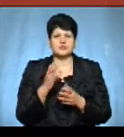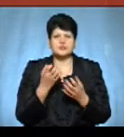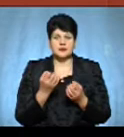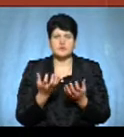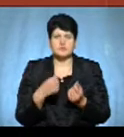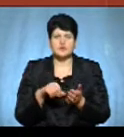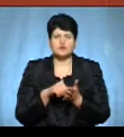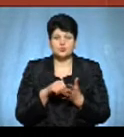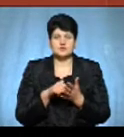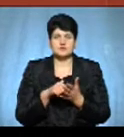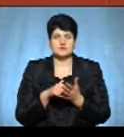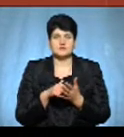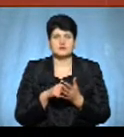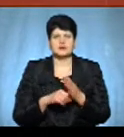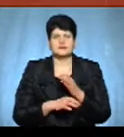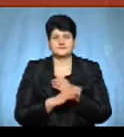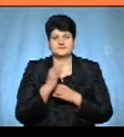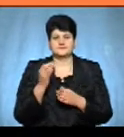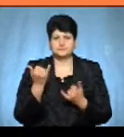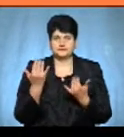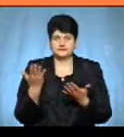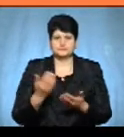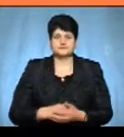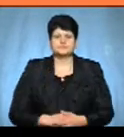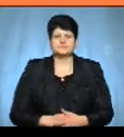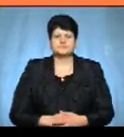бере ще участь і в операції на Сході.